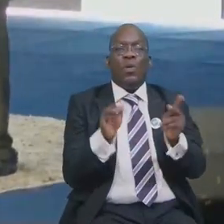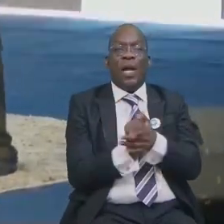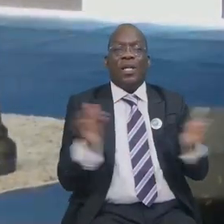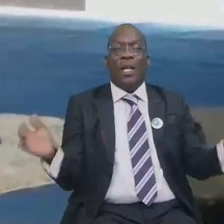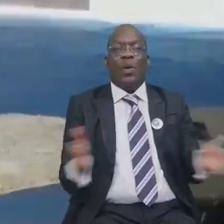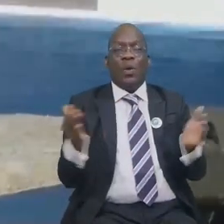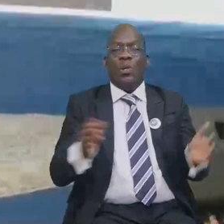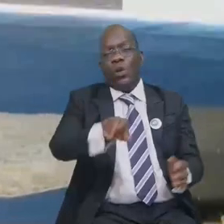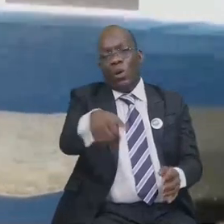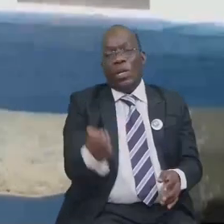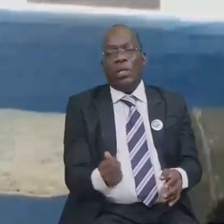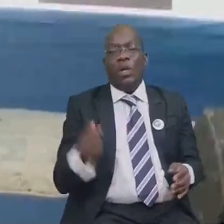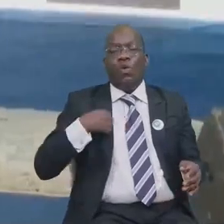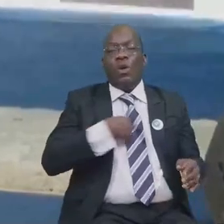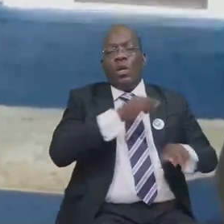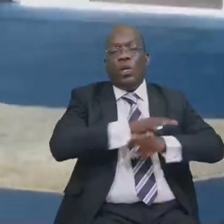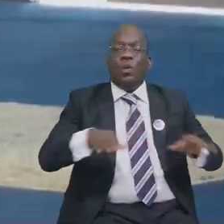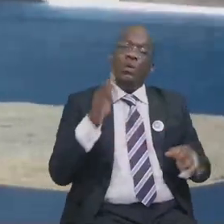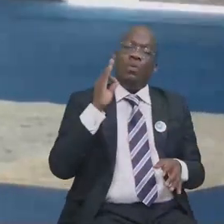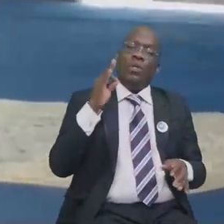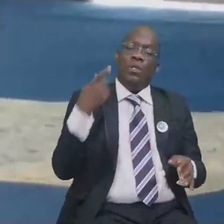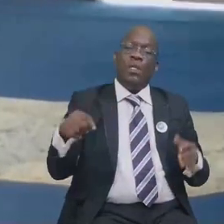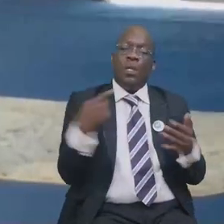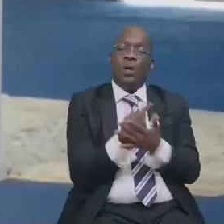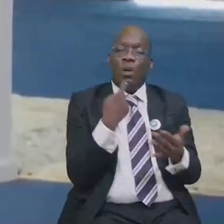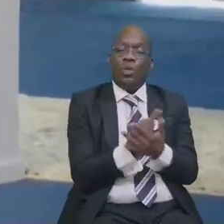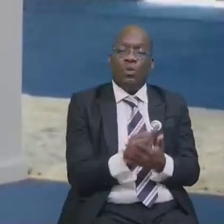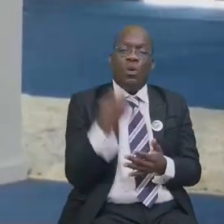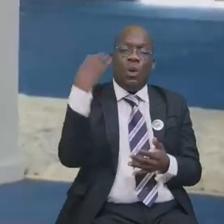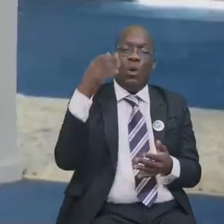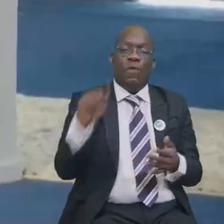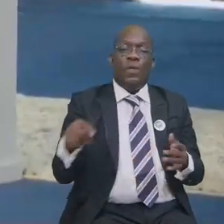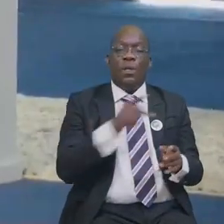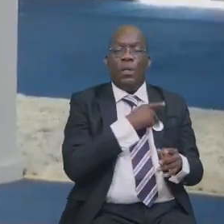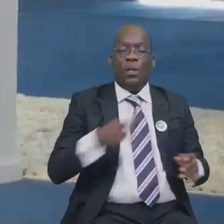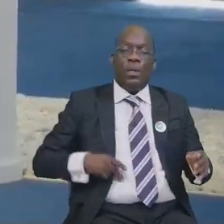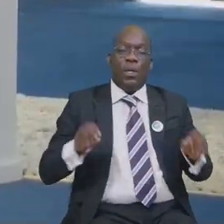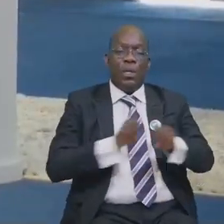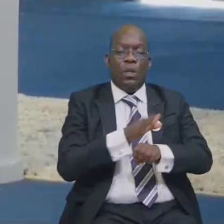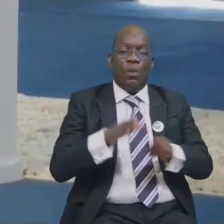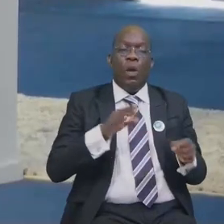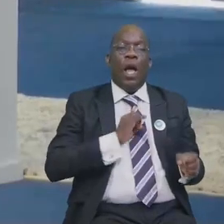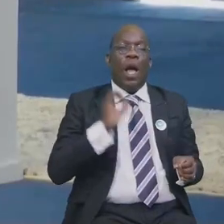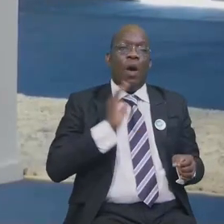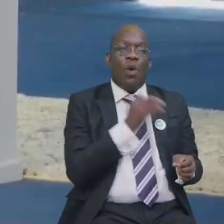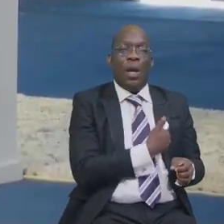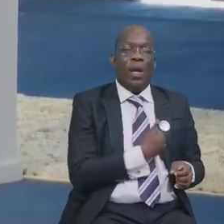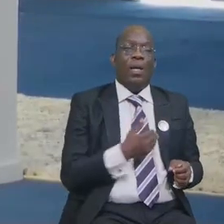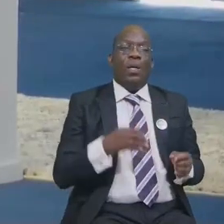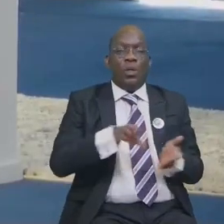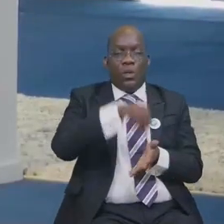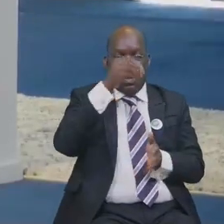ne prêchons plus l'évangile du royaume. Nos élèves, nos membres